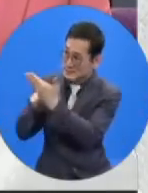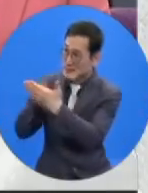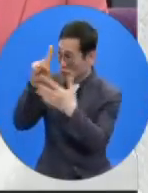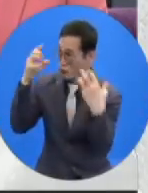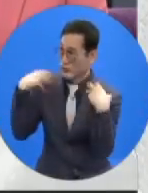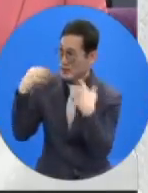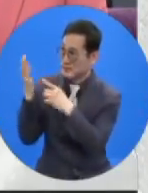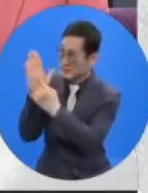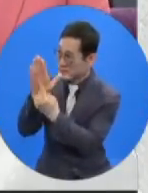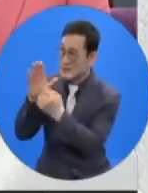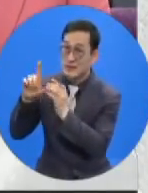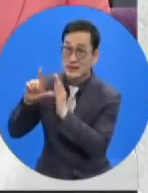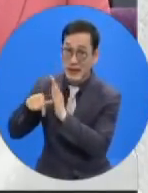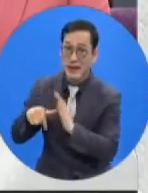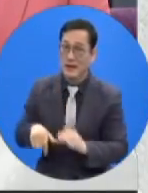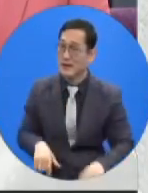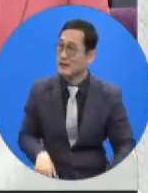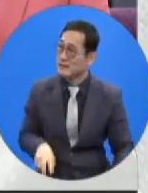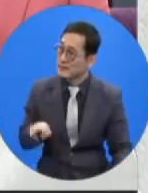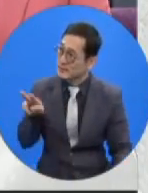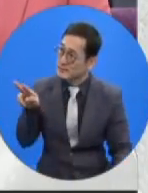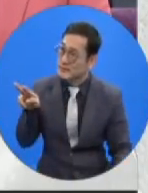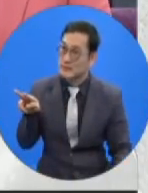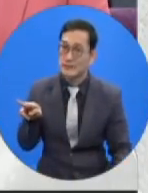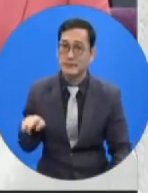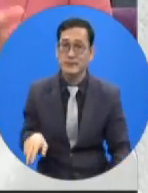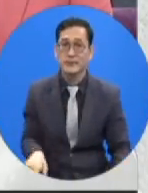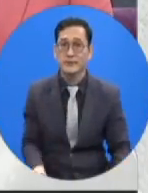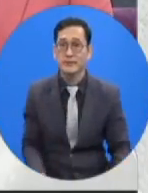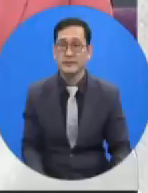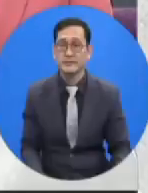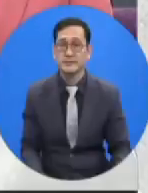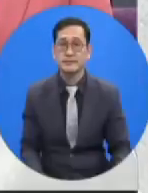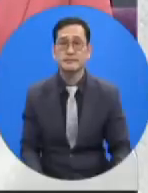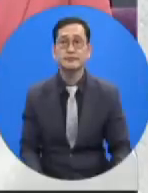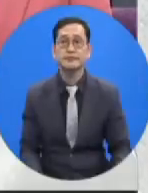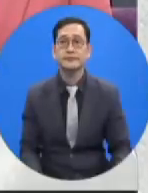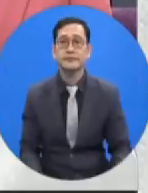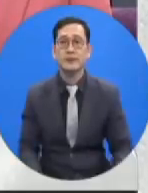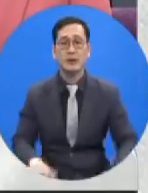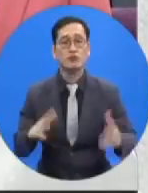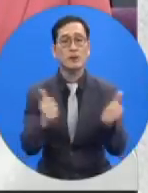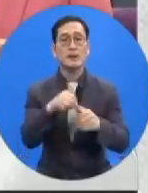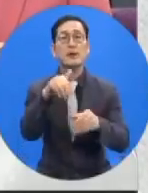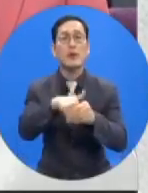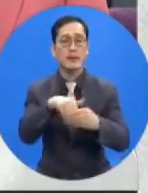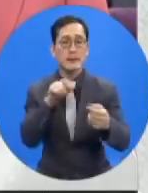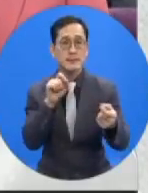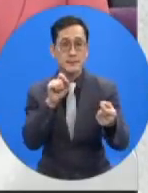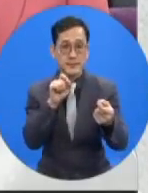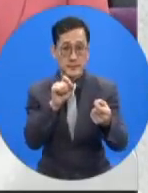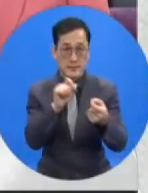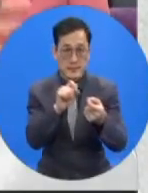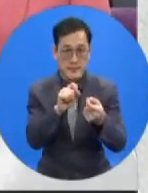있었거든요. 정치권에서 좀 제가 뭐 대변인실에 있지만 총선을